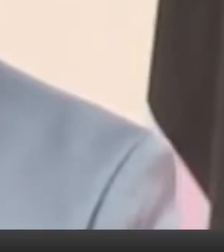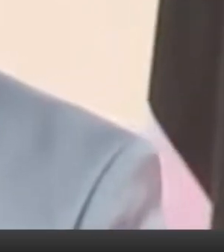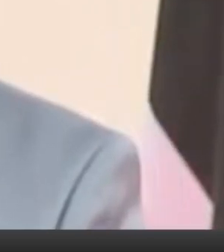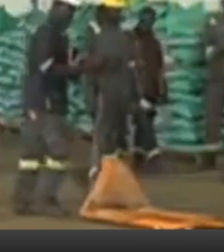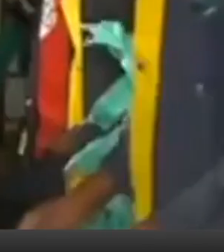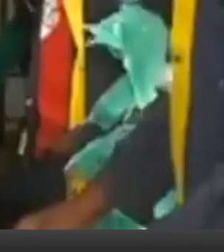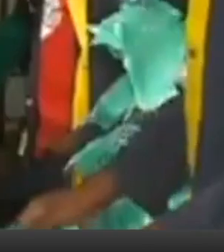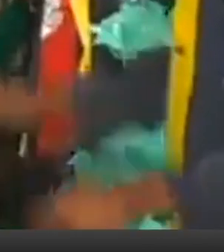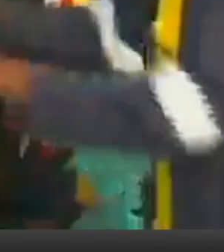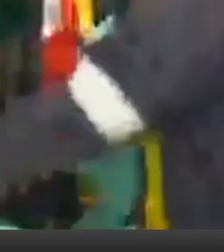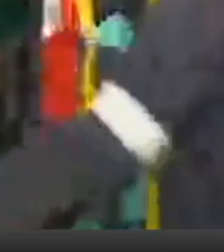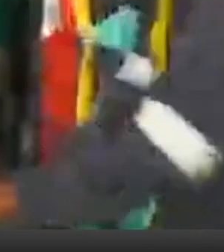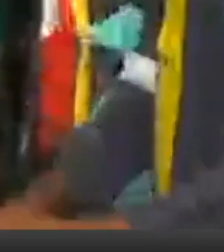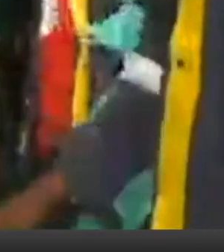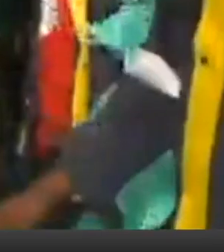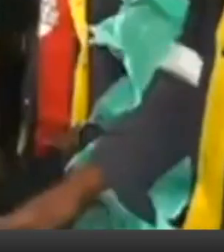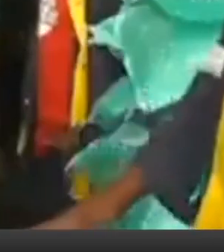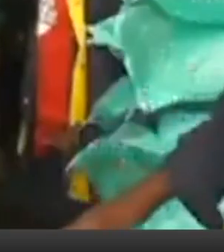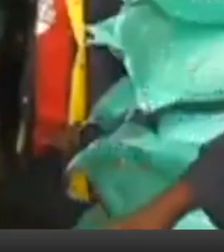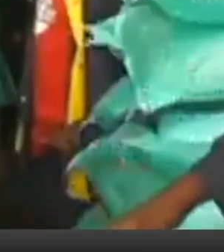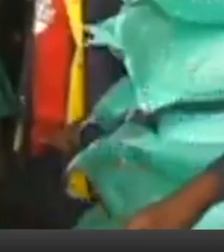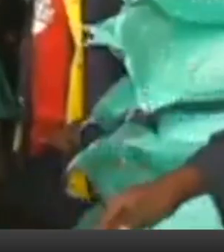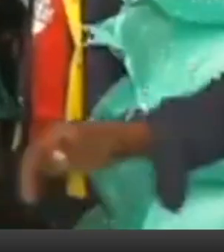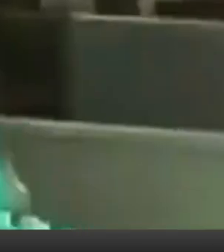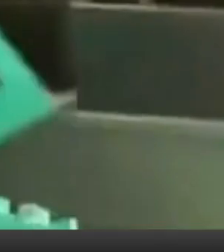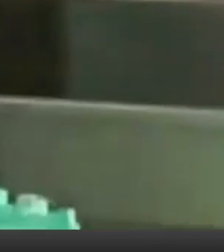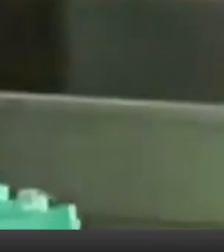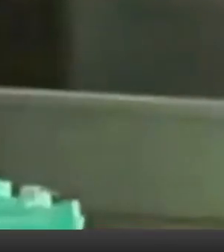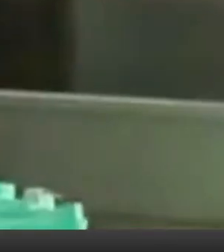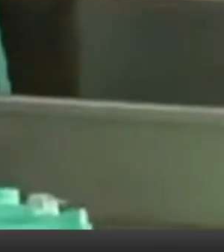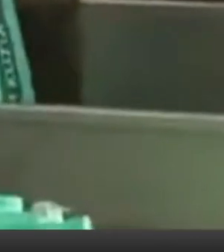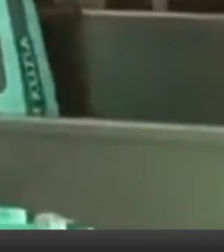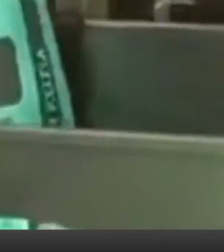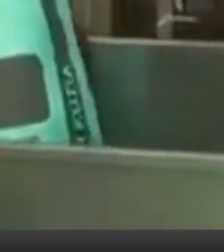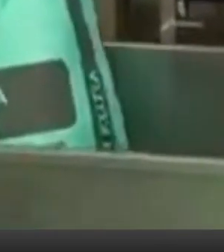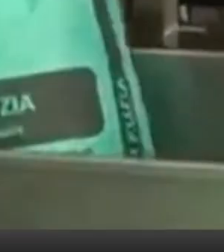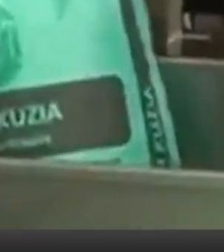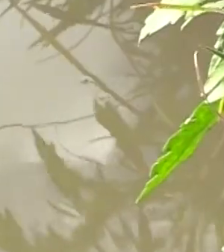seasons. Nikiripotia makala ya Undugu na Kilimo, mimi ni Magdalene